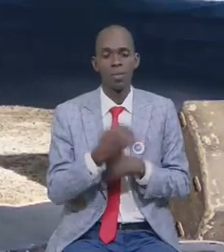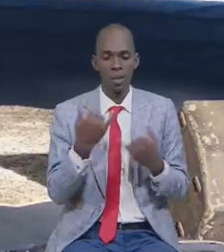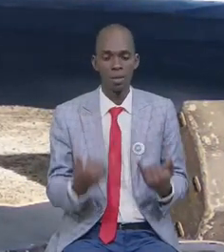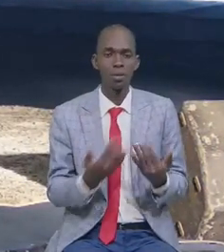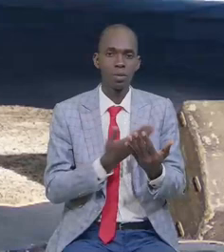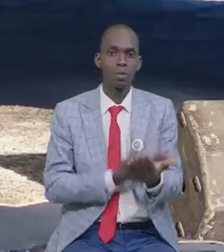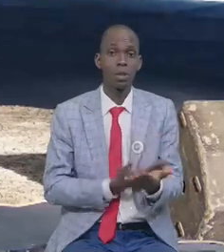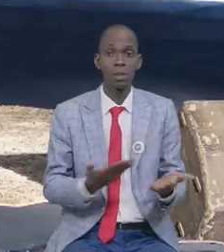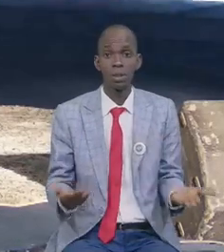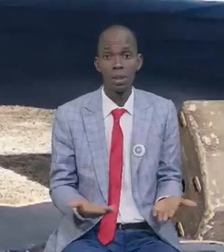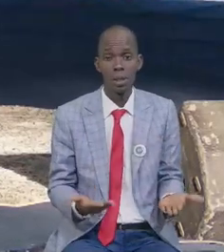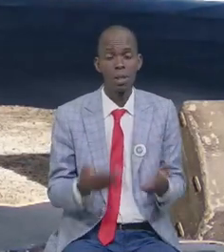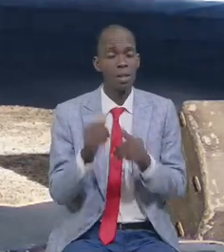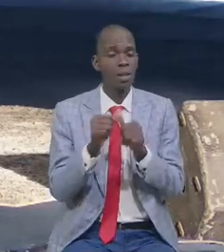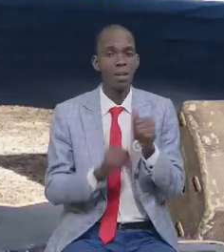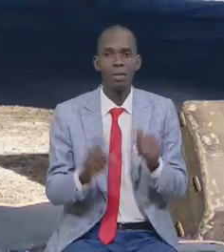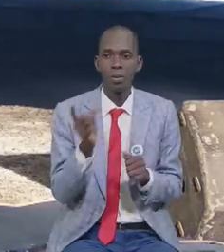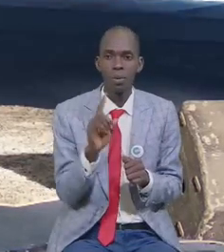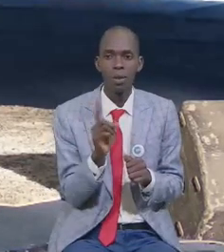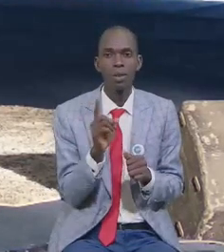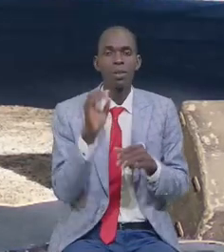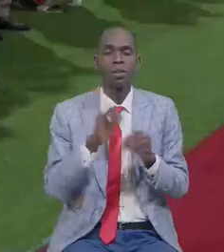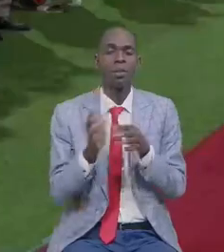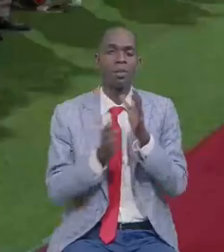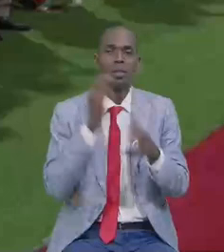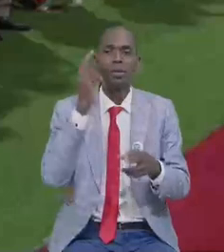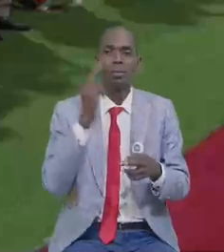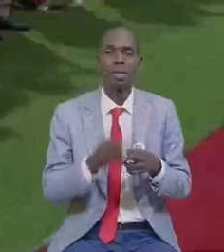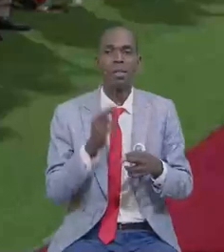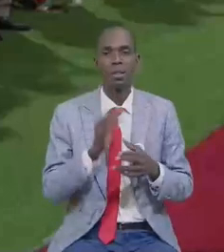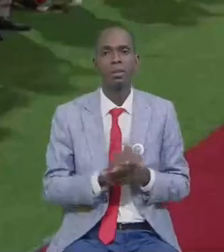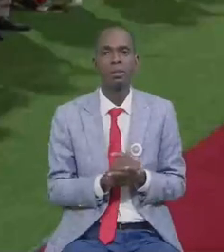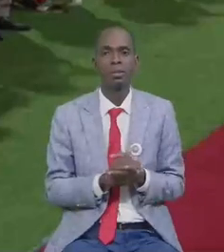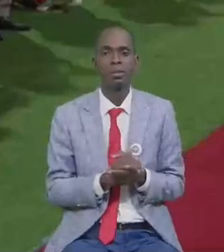ici, partout, au nom de Jésus.